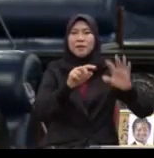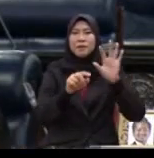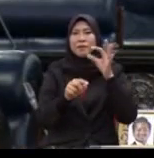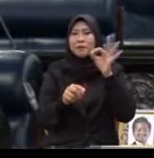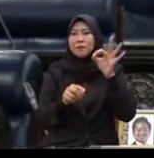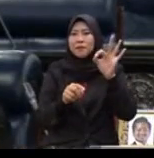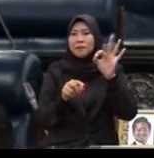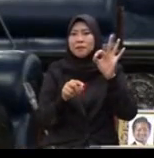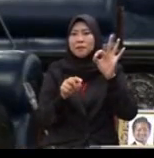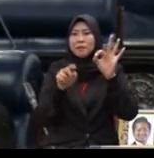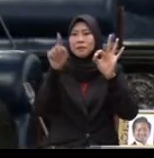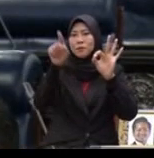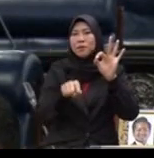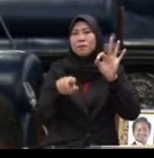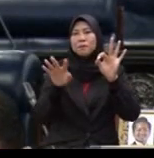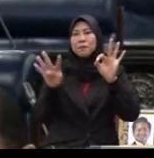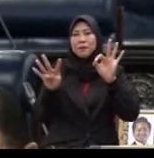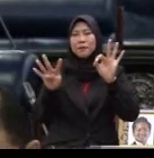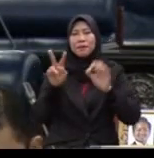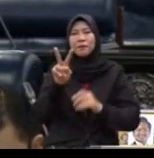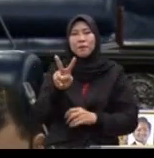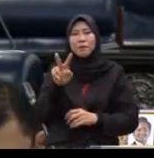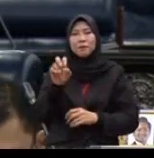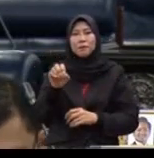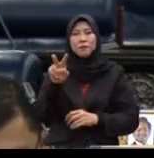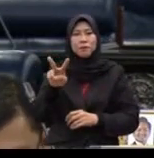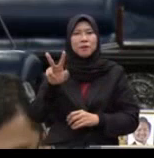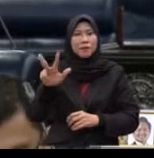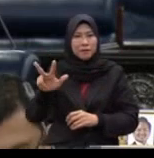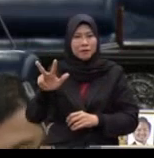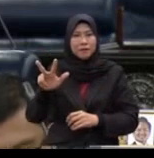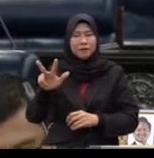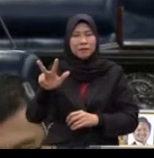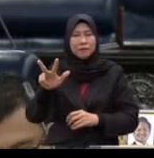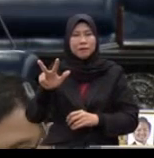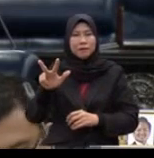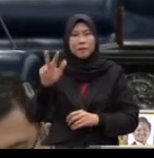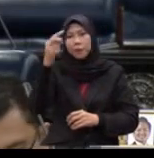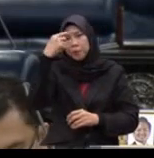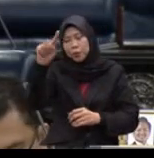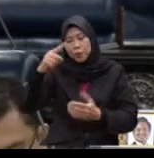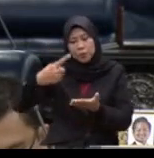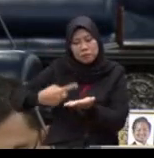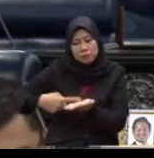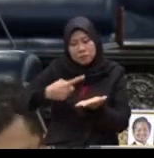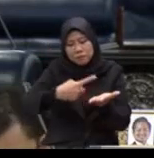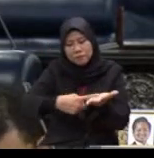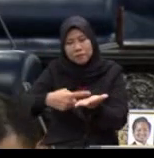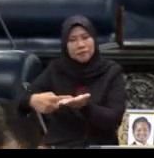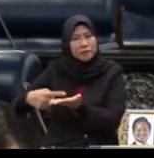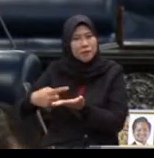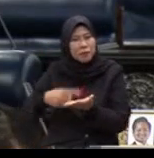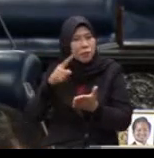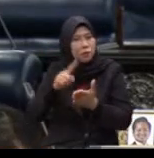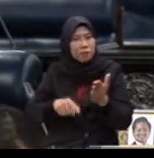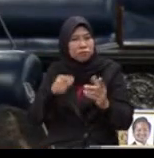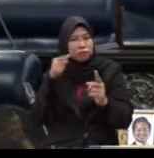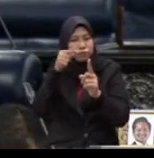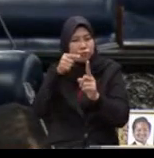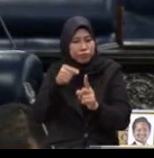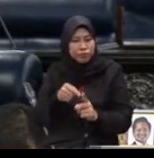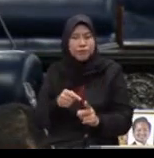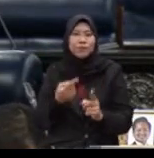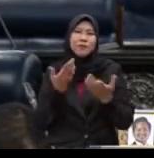19 bulan 2023 untuk membincangkan alat tujuh